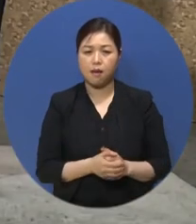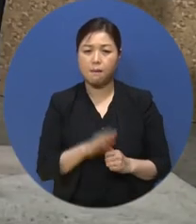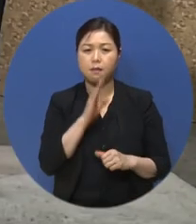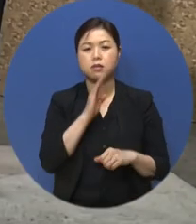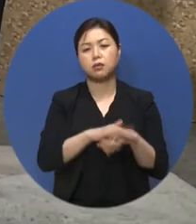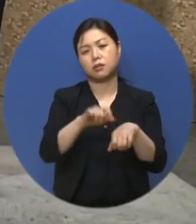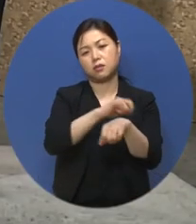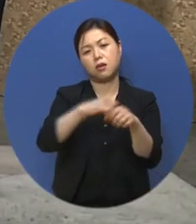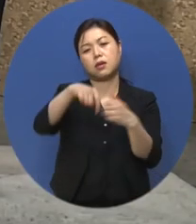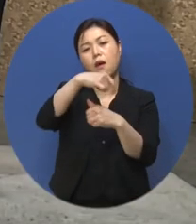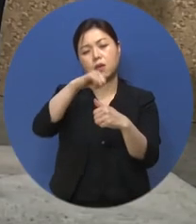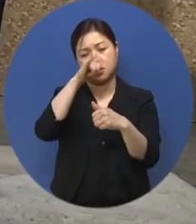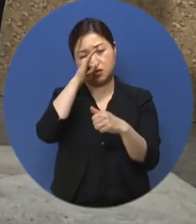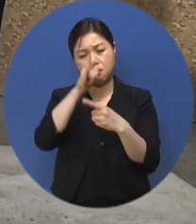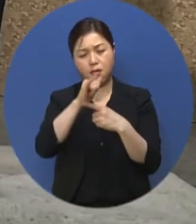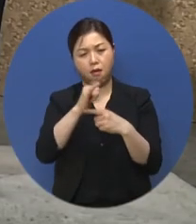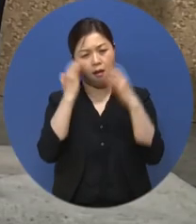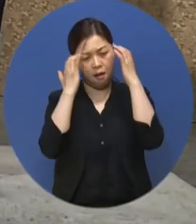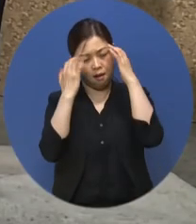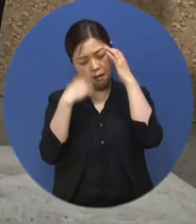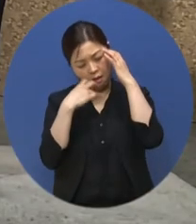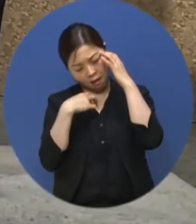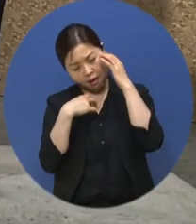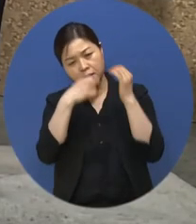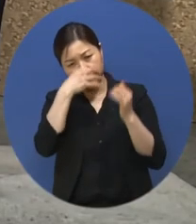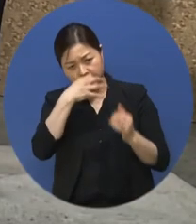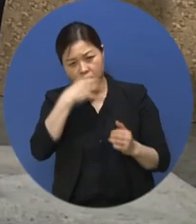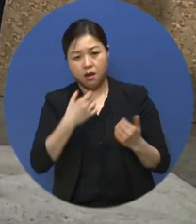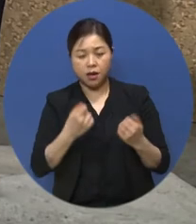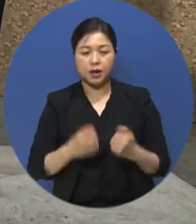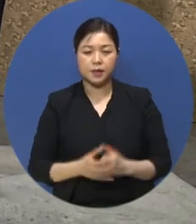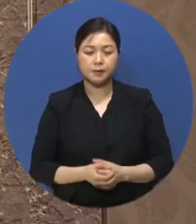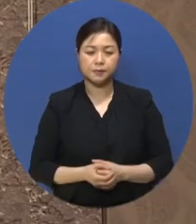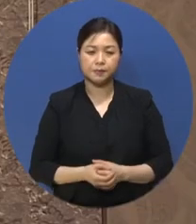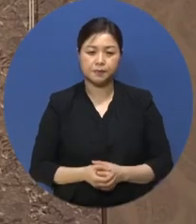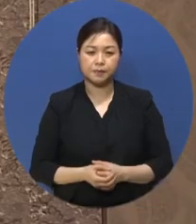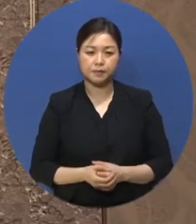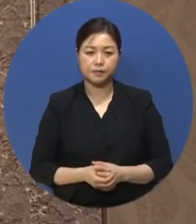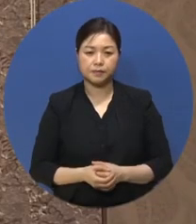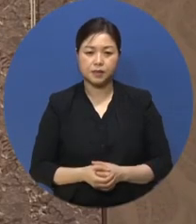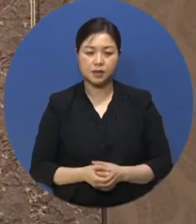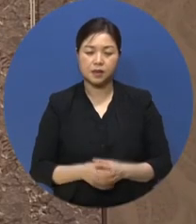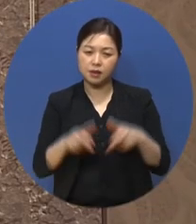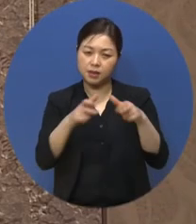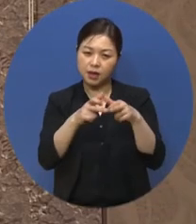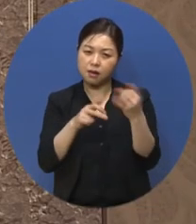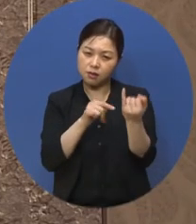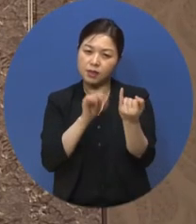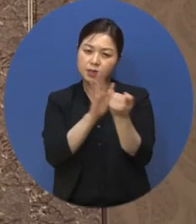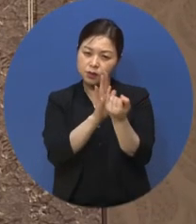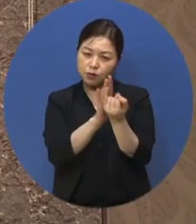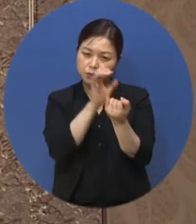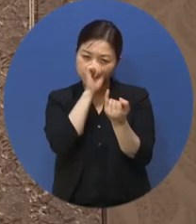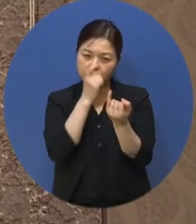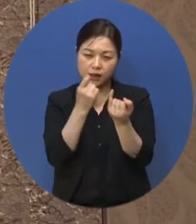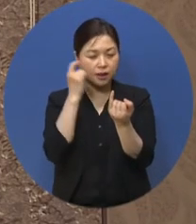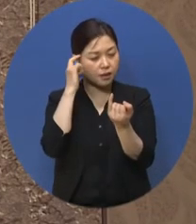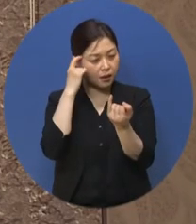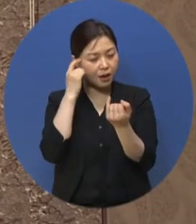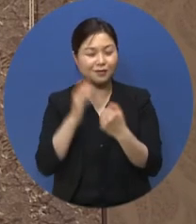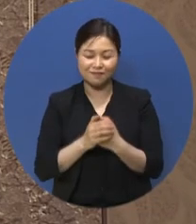네. 있고. 좀 이중고를 겪으실 수도 있기 때문에 예. 그런 분들한테 좀 지원을 해주는 것도 괜찮겠다. 그럼요. 네.